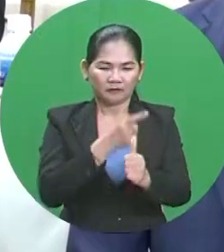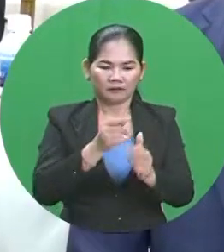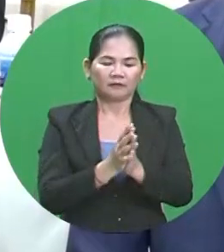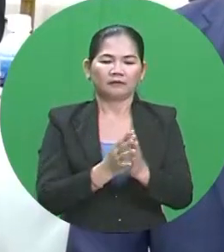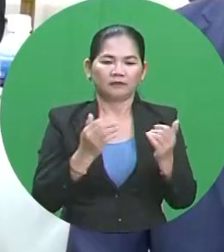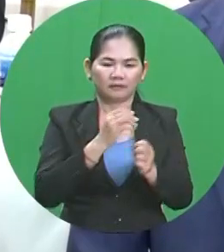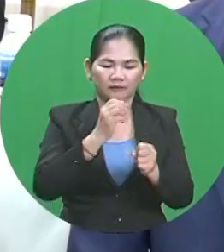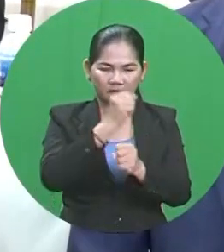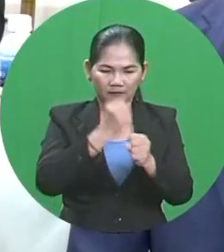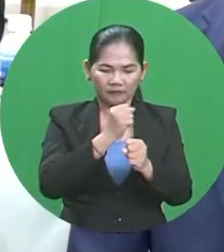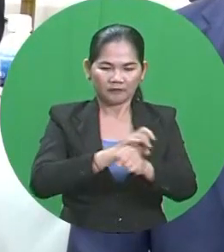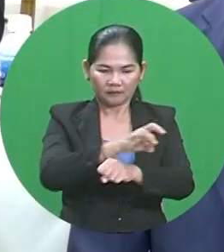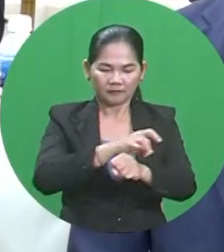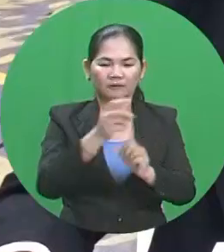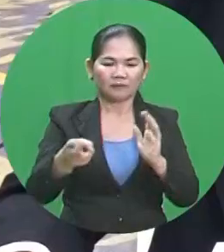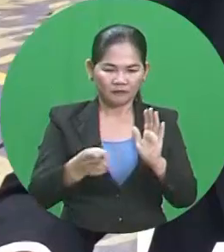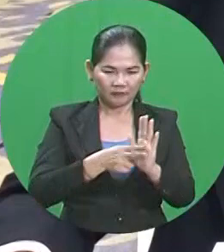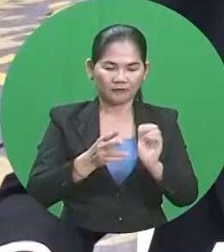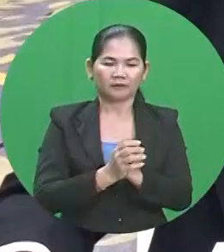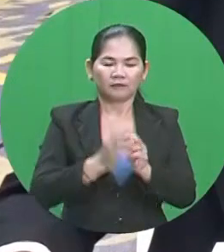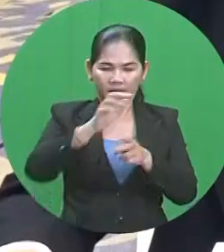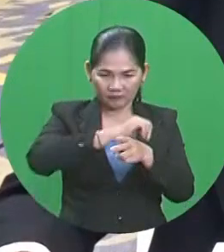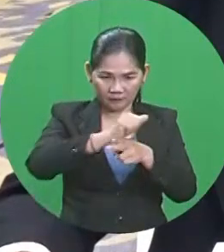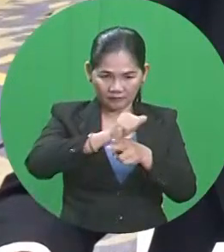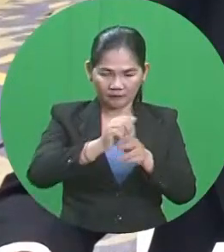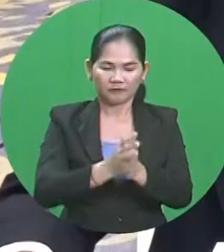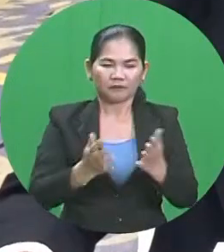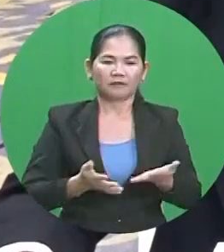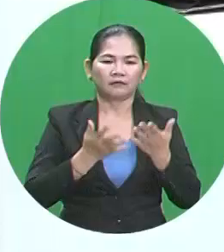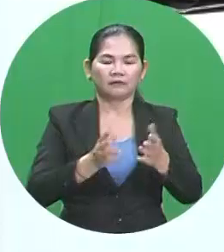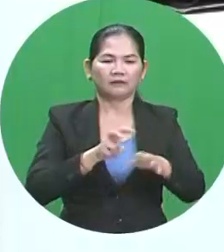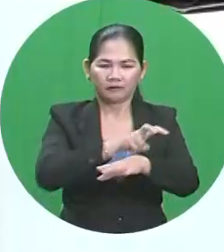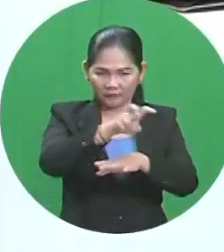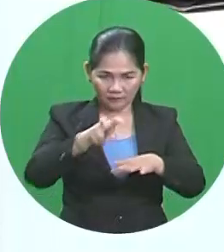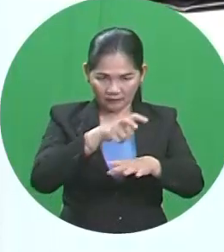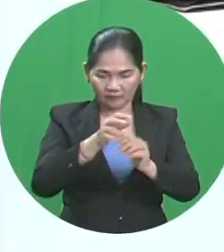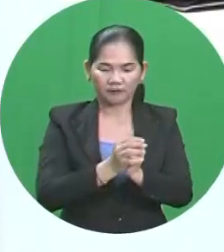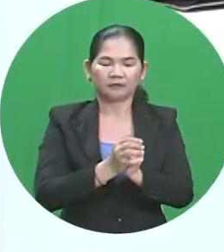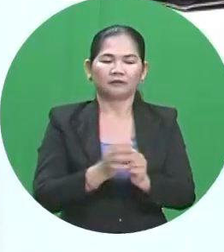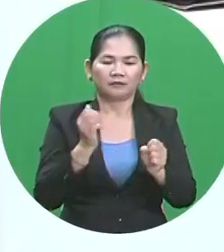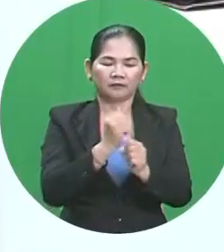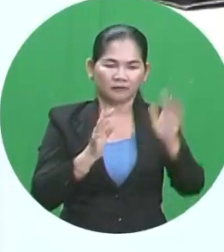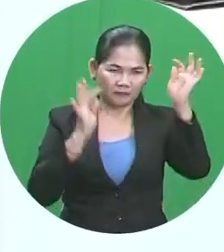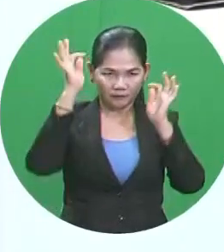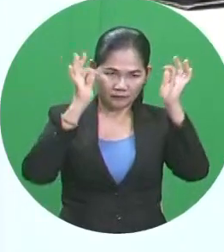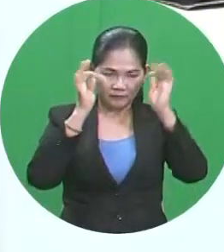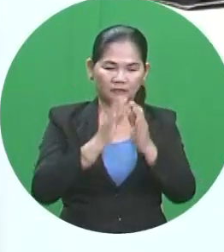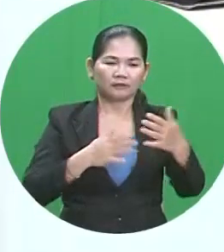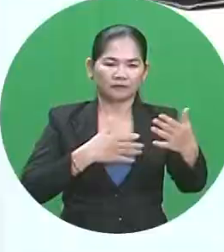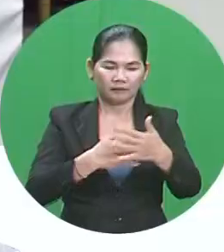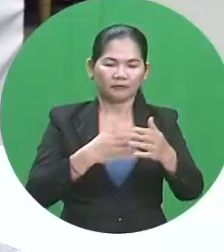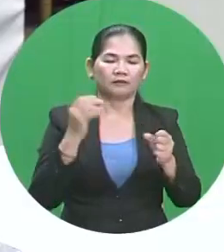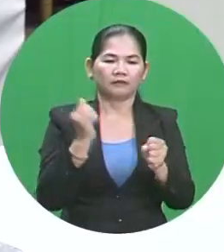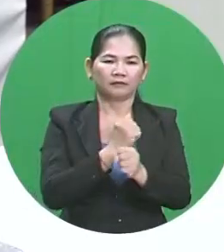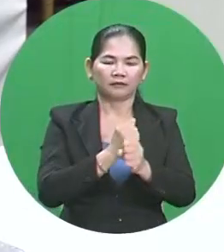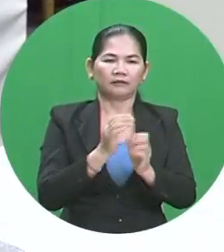ករនិងក្របខ័ណ្ឌពេលវេលាច្បាស់លាស់សម្រាប់អនុវត្តនិងយន្តការសម្រាប់តាមដានត្រួតពិនិត្យនិងវិដំឡៃផ្អែកលើលទ្ធផល